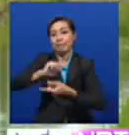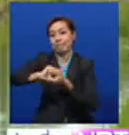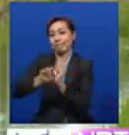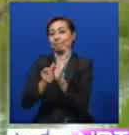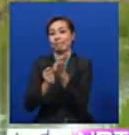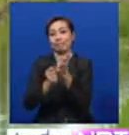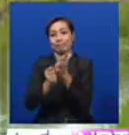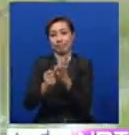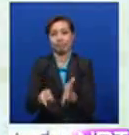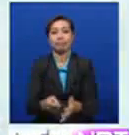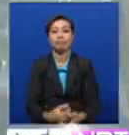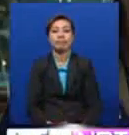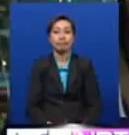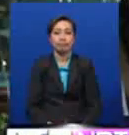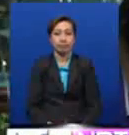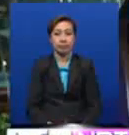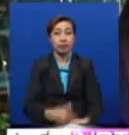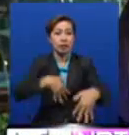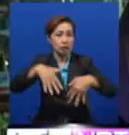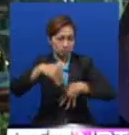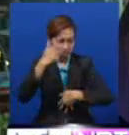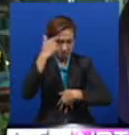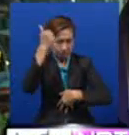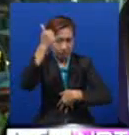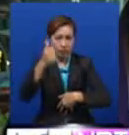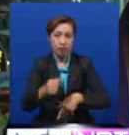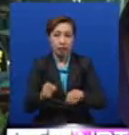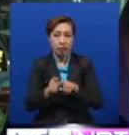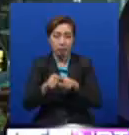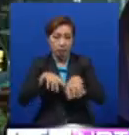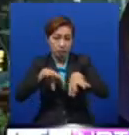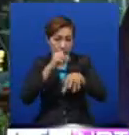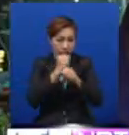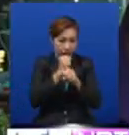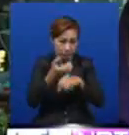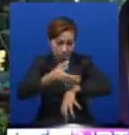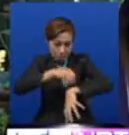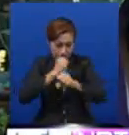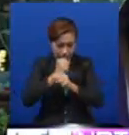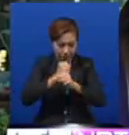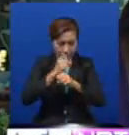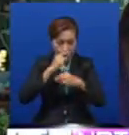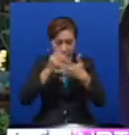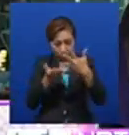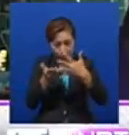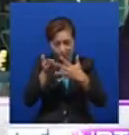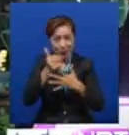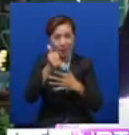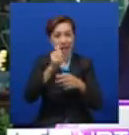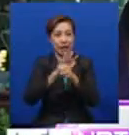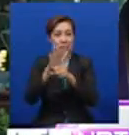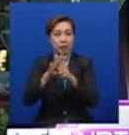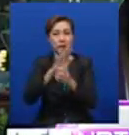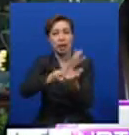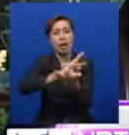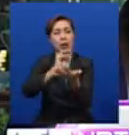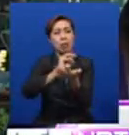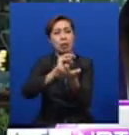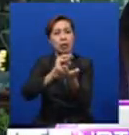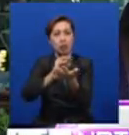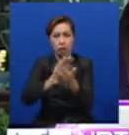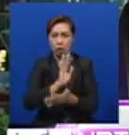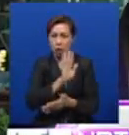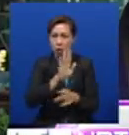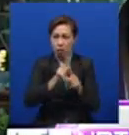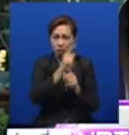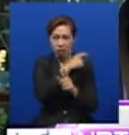แก่ชุมชน ชาวบ้านก็เริ่มหมู่กันทำนะครับได้ระดับหนึ่งจนสุดท้ายเนี่ยมันมีมูลนิธิอุทกพัฒน์เนี่ยกับสถาบันส